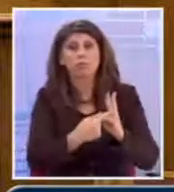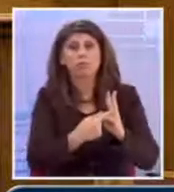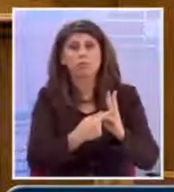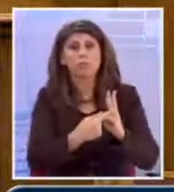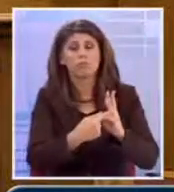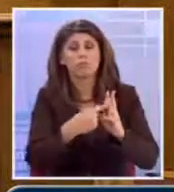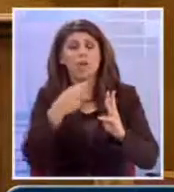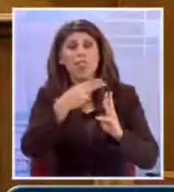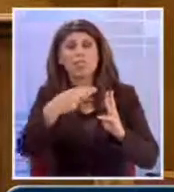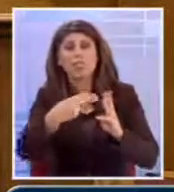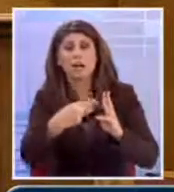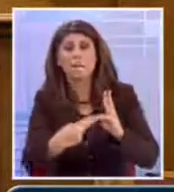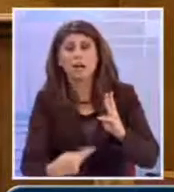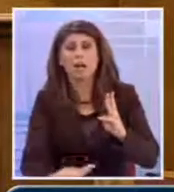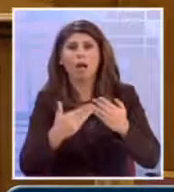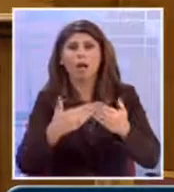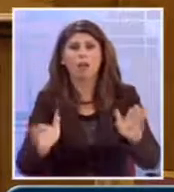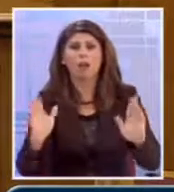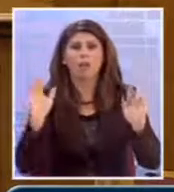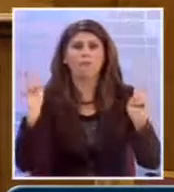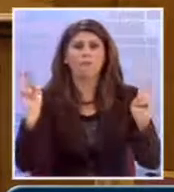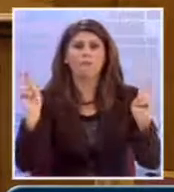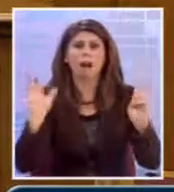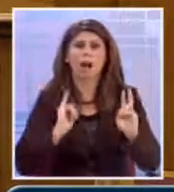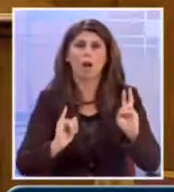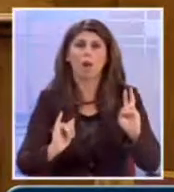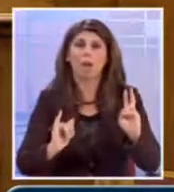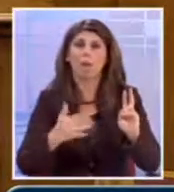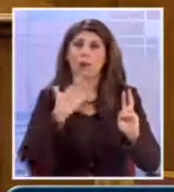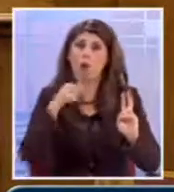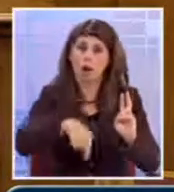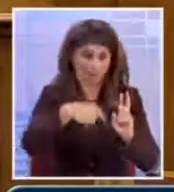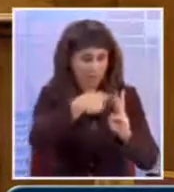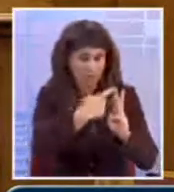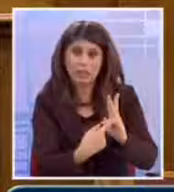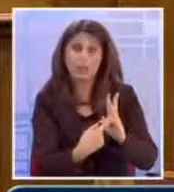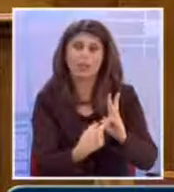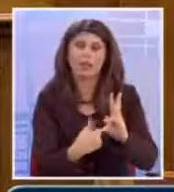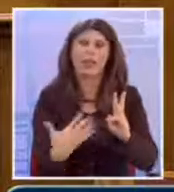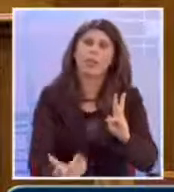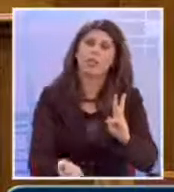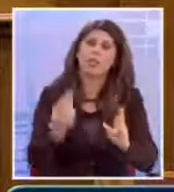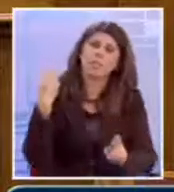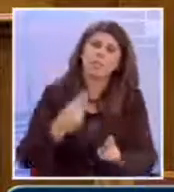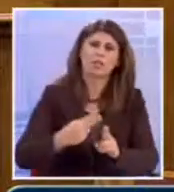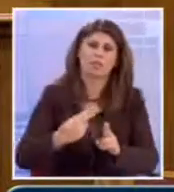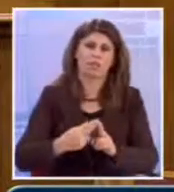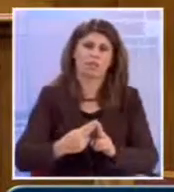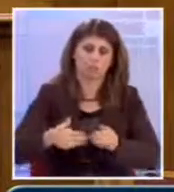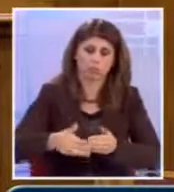ζητήματα μεγάλης σημασίας, καθώς θα καθορίσουν σημαντικά, κύριοι βουλευτές, τη νέα